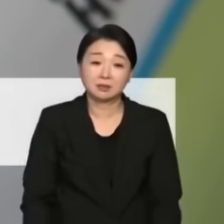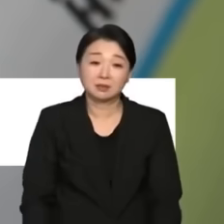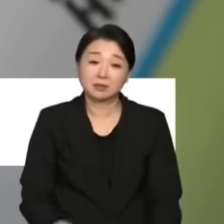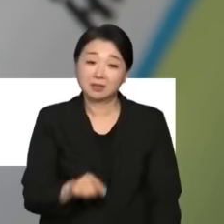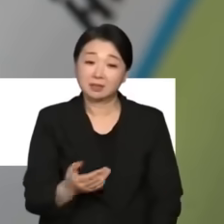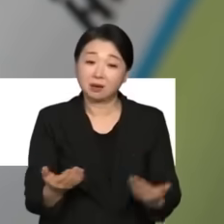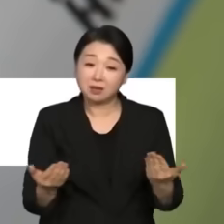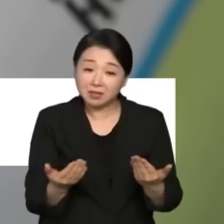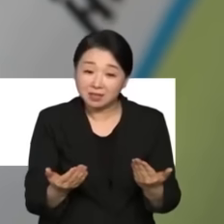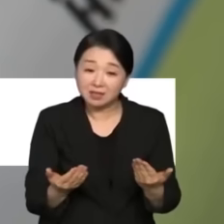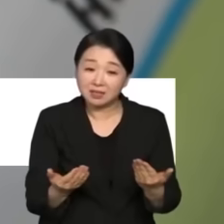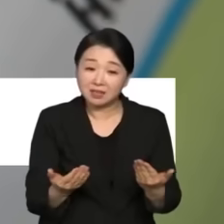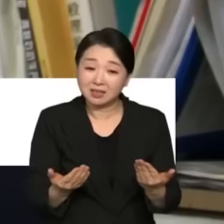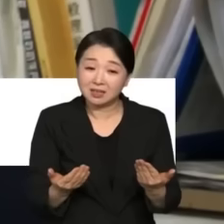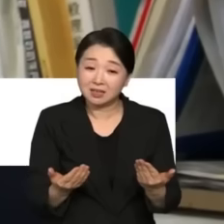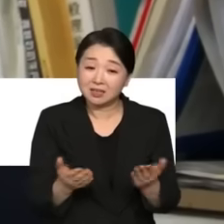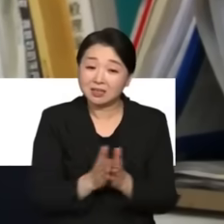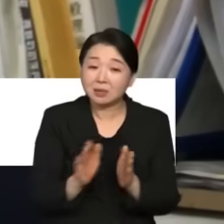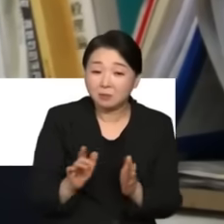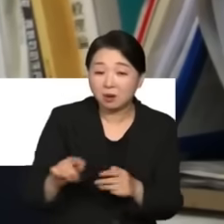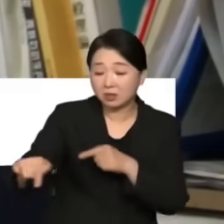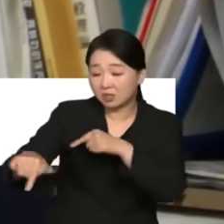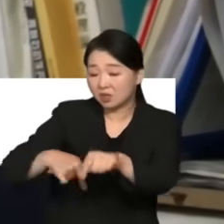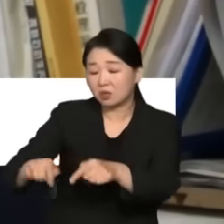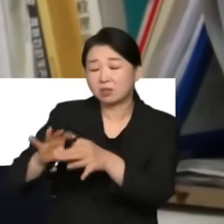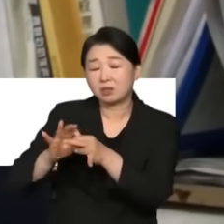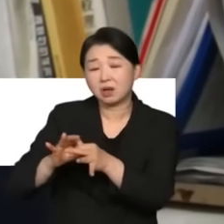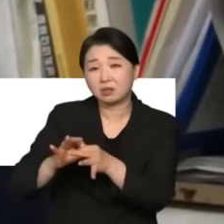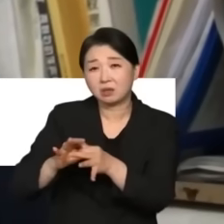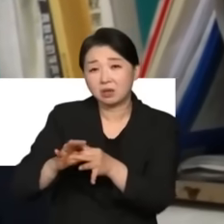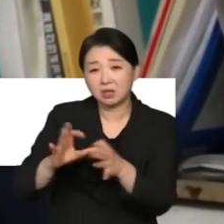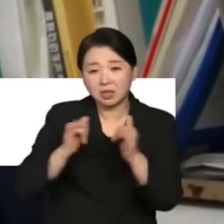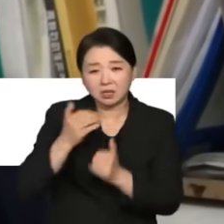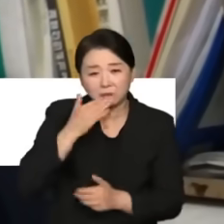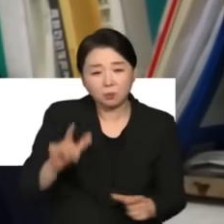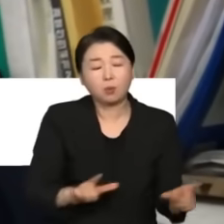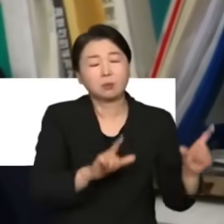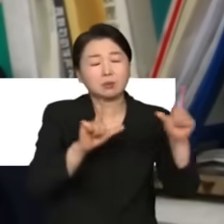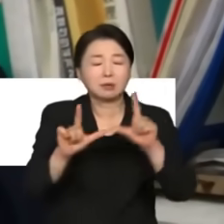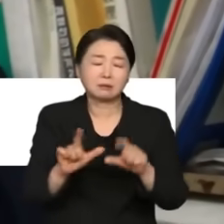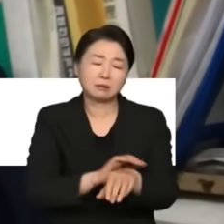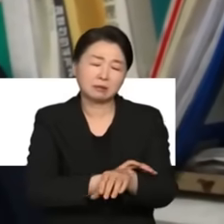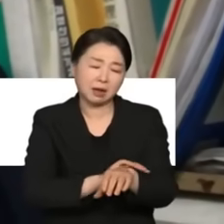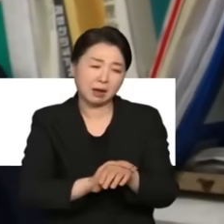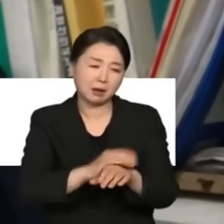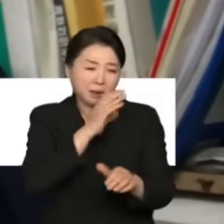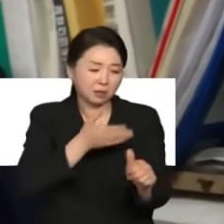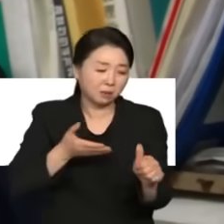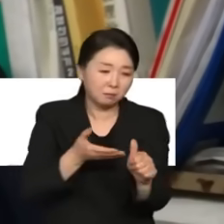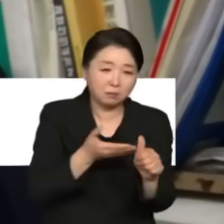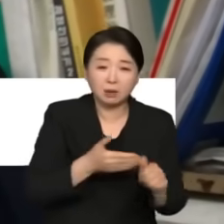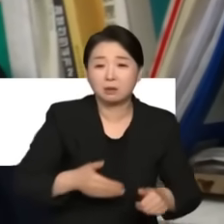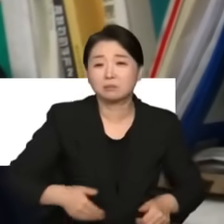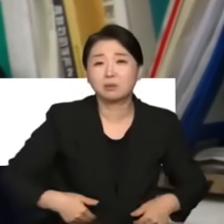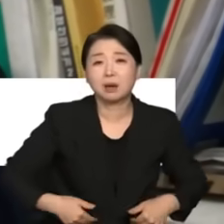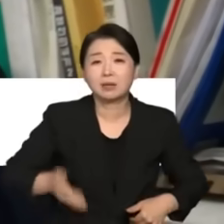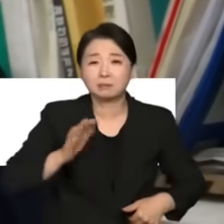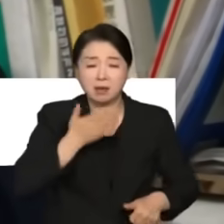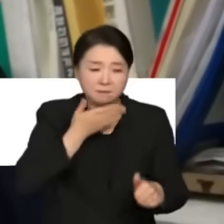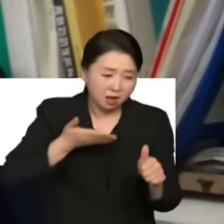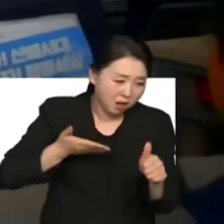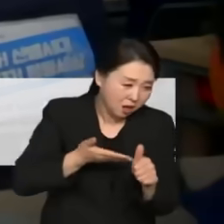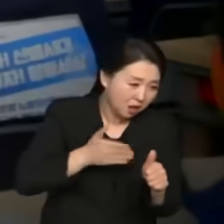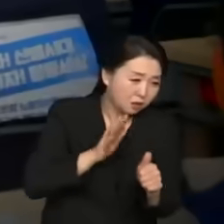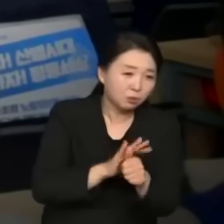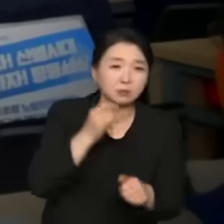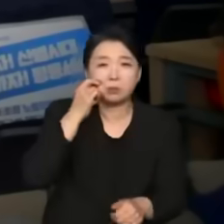한은 정이 민생을 제대로 챙겨줬으면 좋은데 챙겨주지 못하는